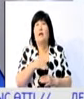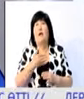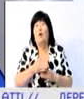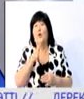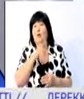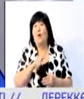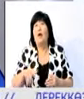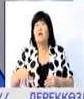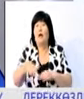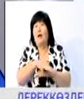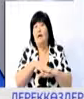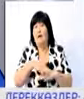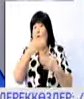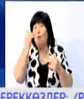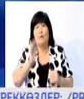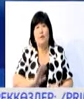дейін ел ұмытпай.